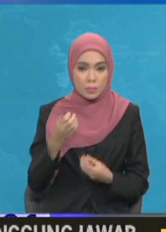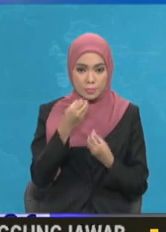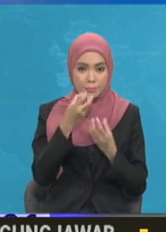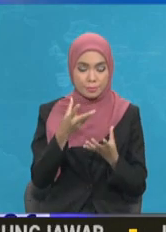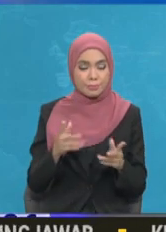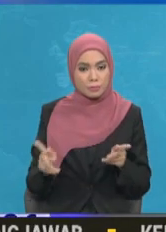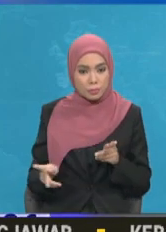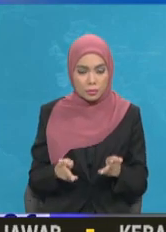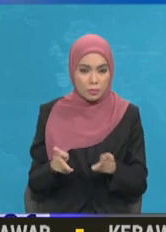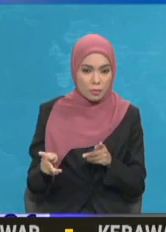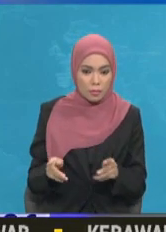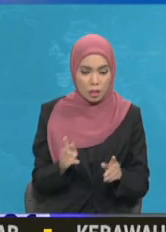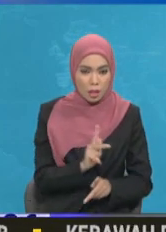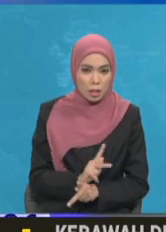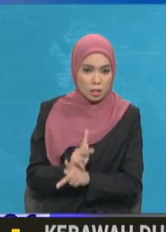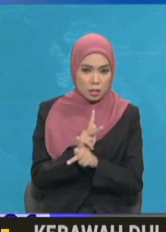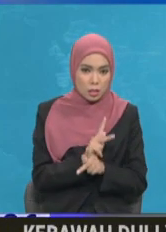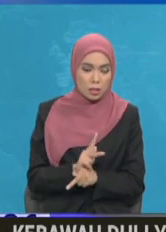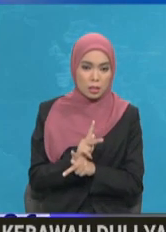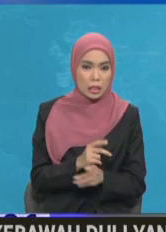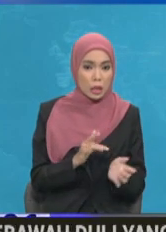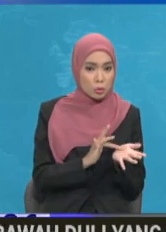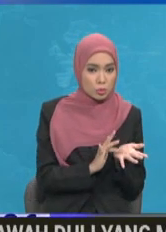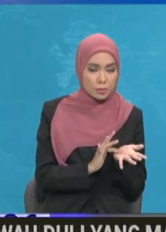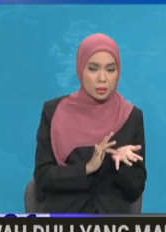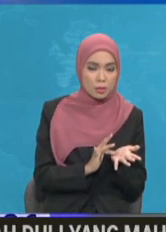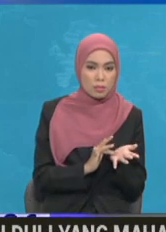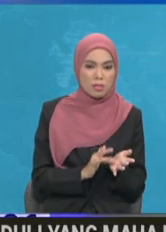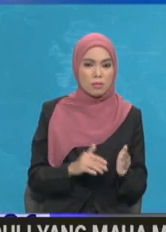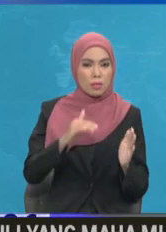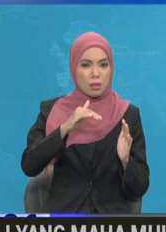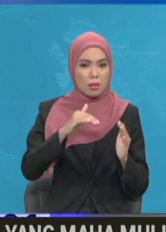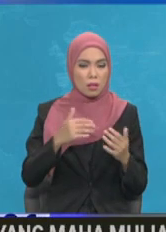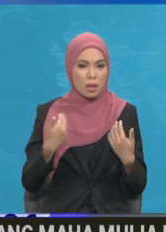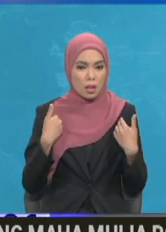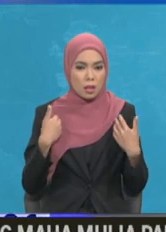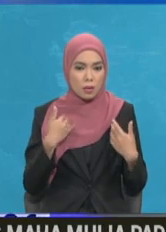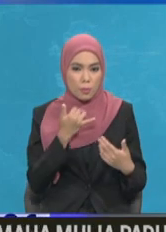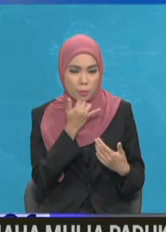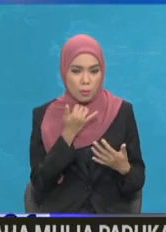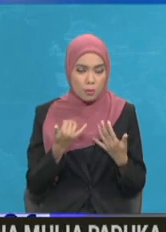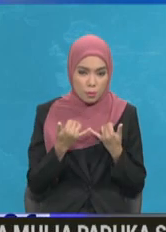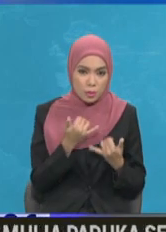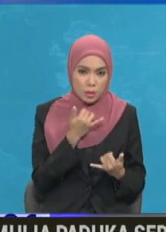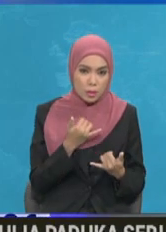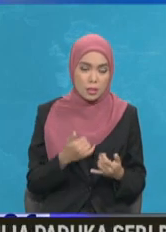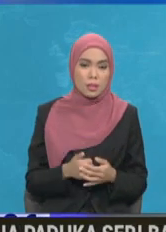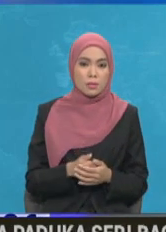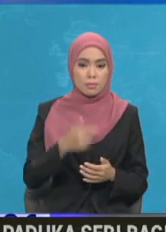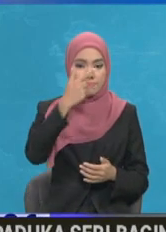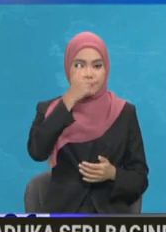dan kelangsungan ubat-ubatan terjajah secara drastis perikutan keperluan untuk mengurangkan kontak semasa berlakunya